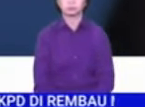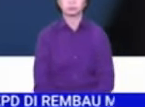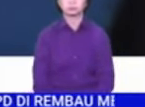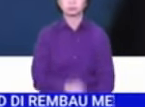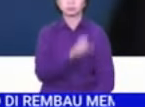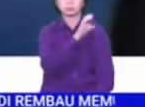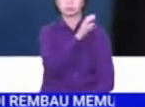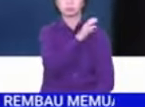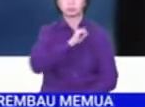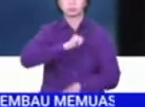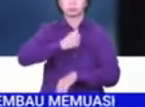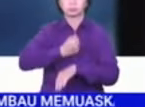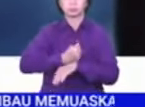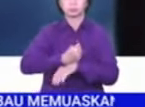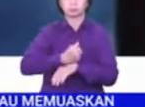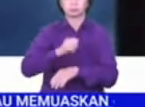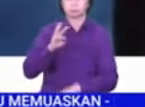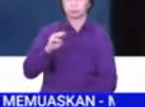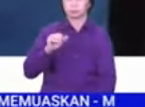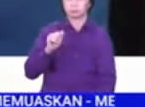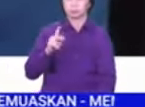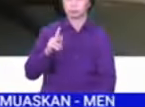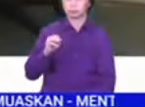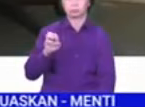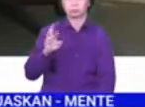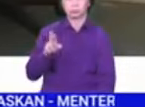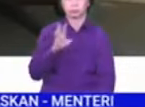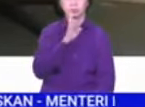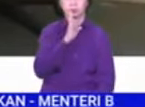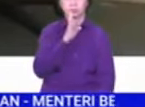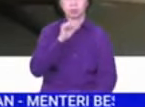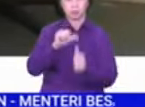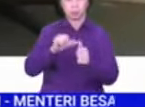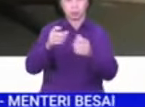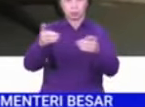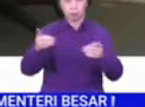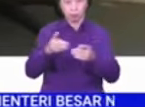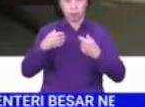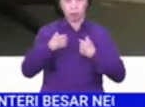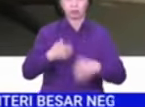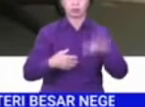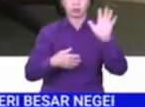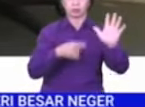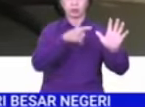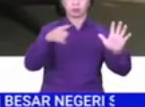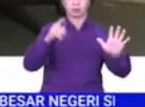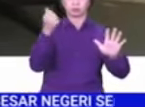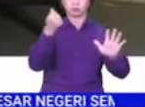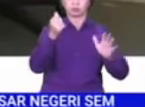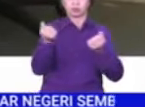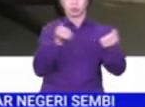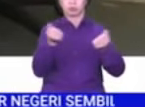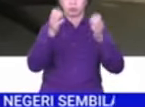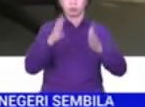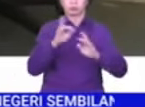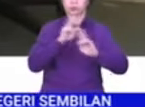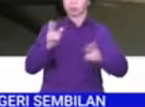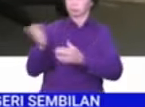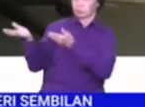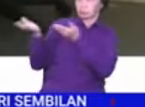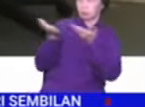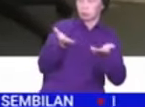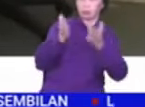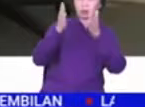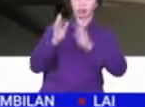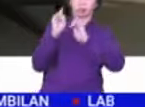Hai gosip pertubuhan kebajikan mau Negeri Muhammad Khairi macam kata Setiap daerah mempunyai lima hingga sepuluh pemandu bersedia untuk membawa